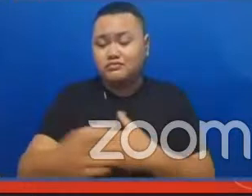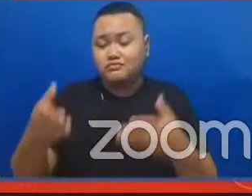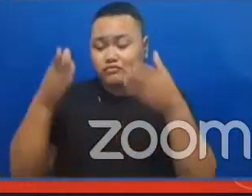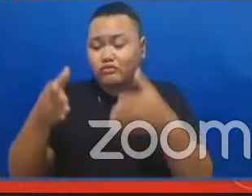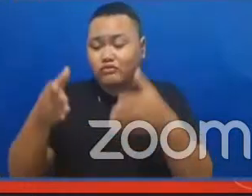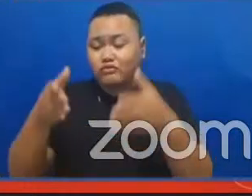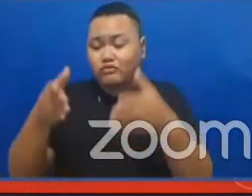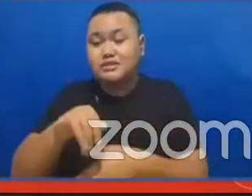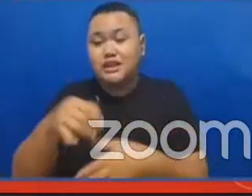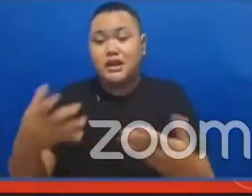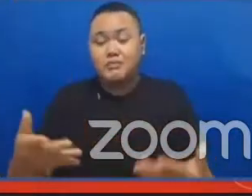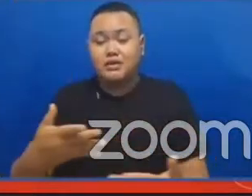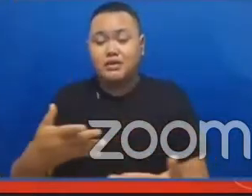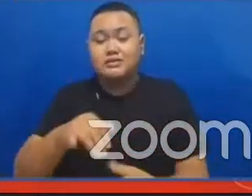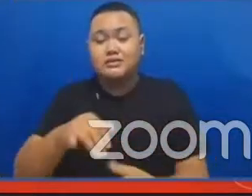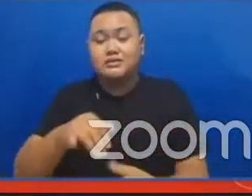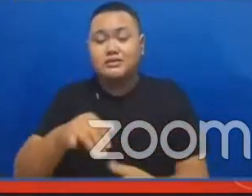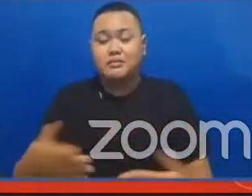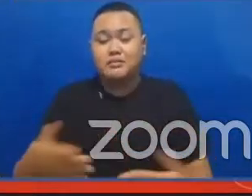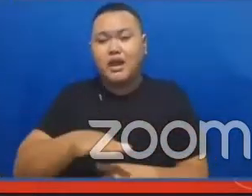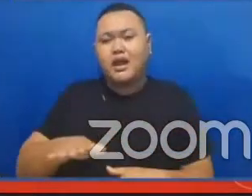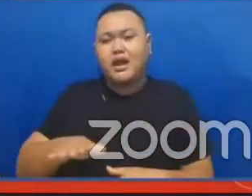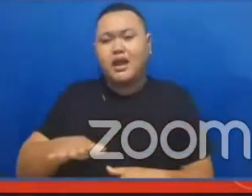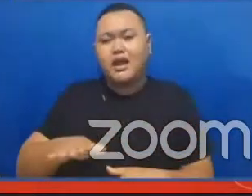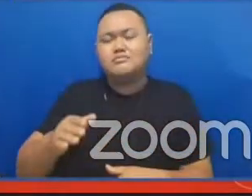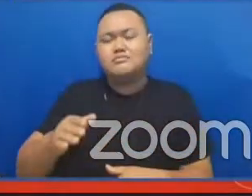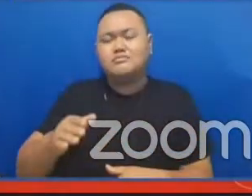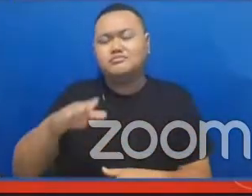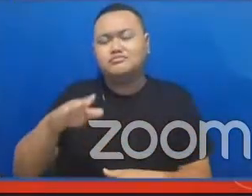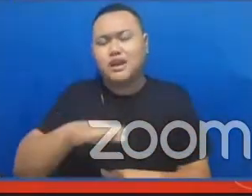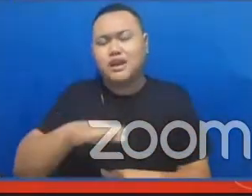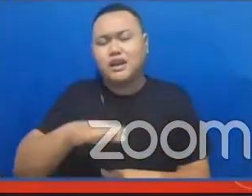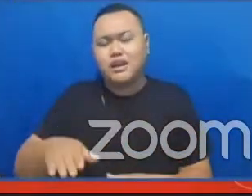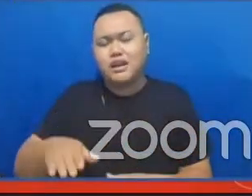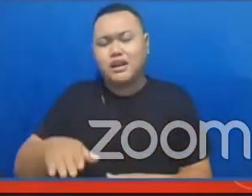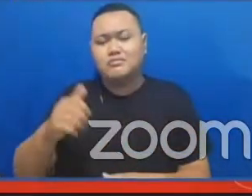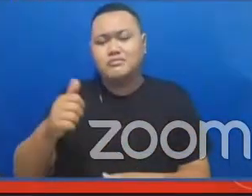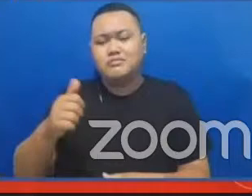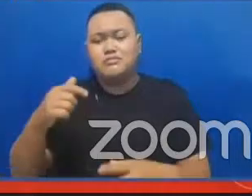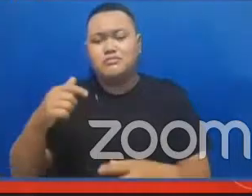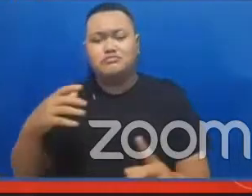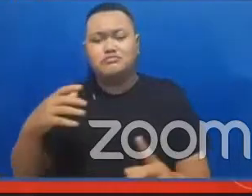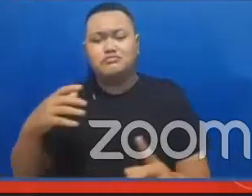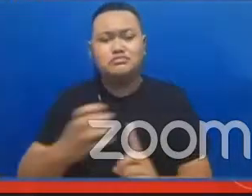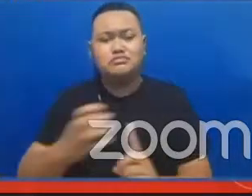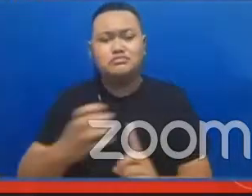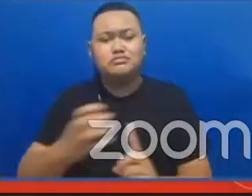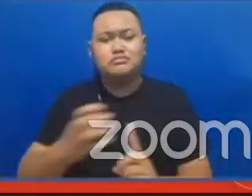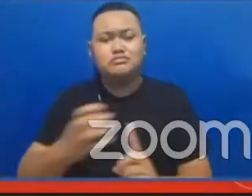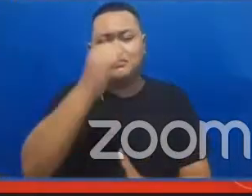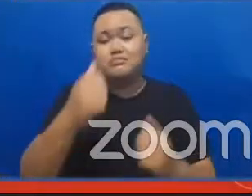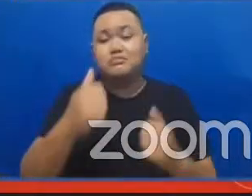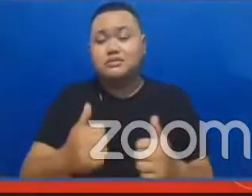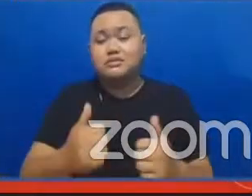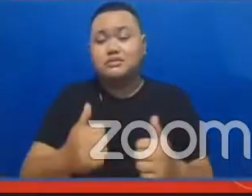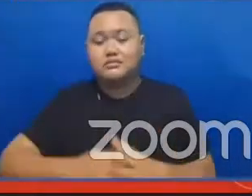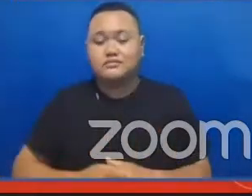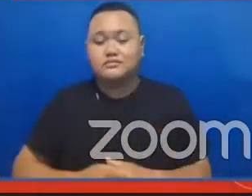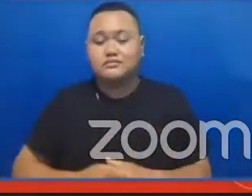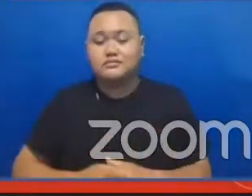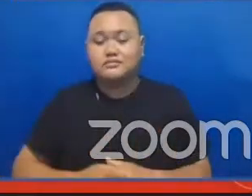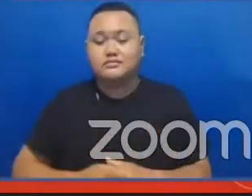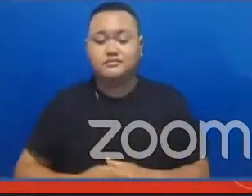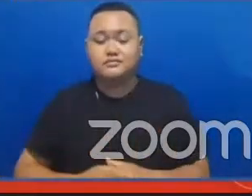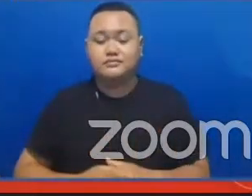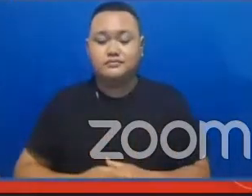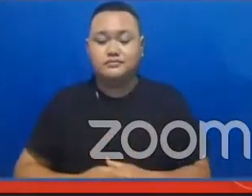untuk memahami suatu, untuk mencapai suatu indikator pencapaian kompetensi dasar, saya kira itu bisa